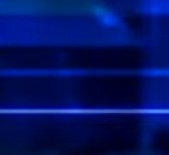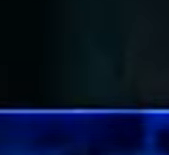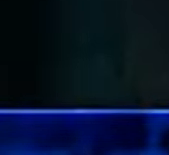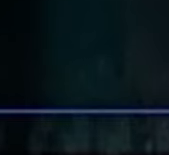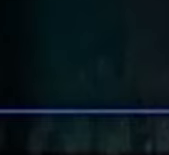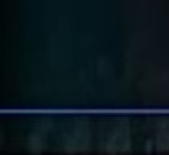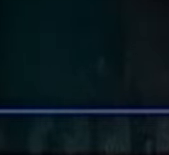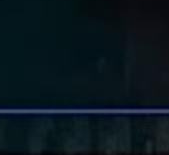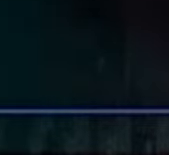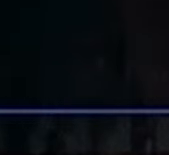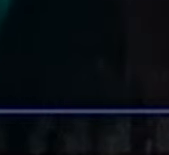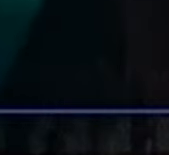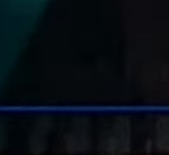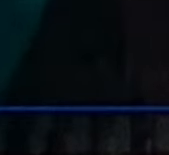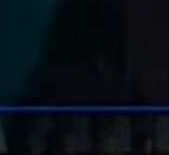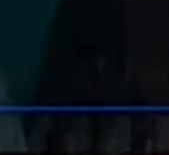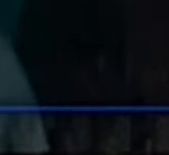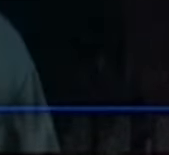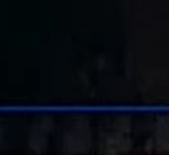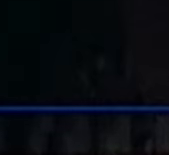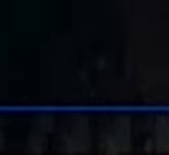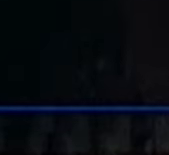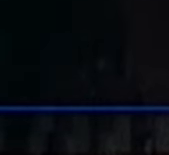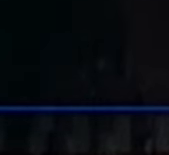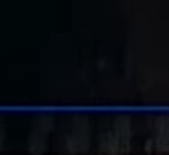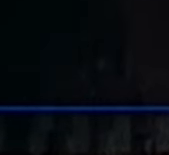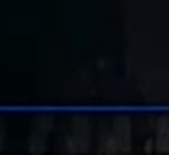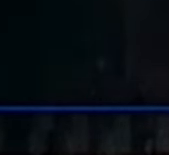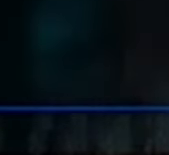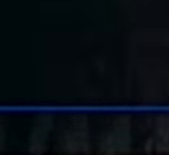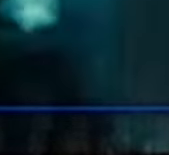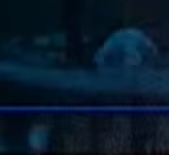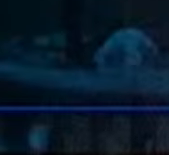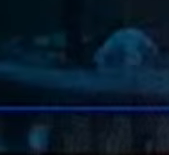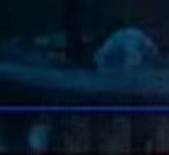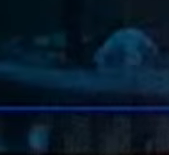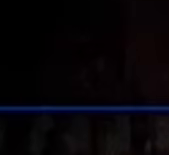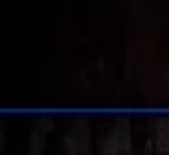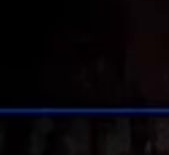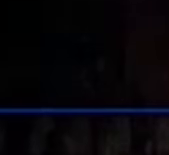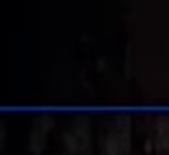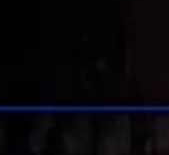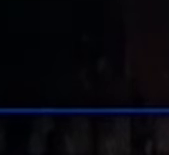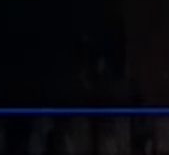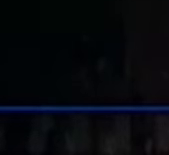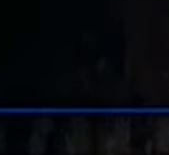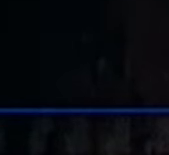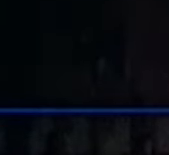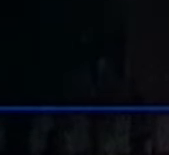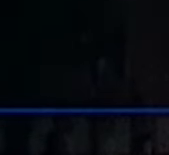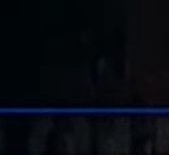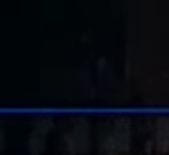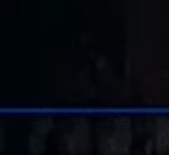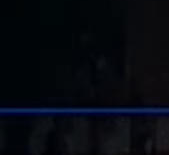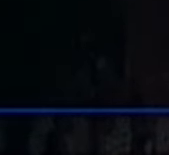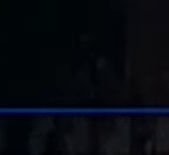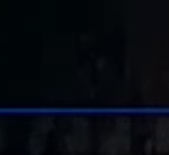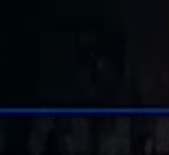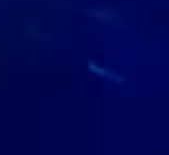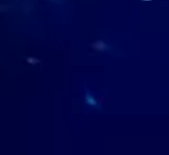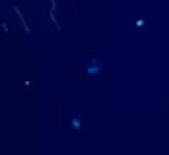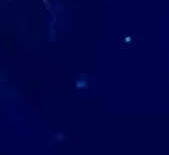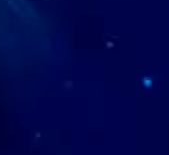oh at ang Pasilip sa Bad Romance nina Lady Gaga at join phoenix sa Joker